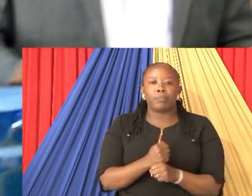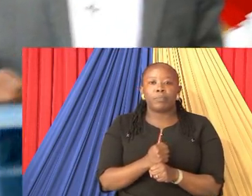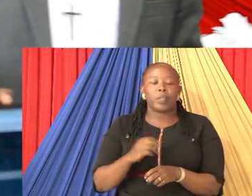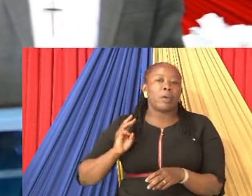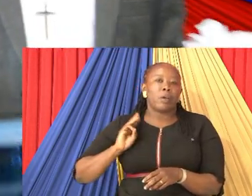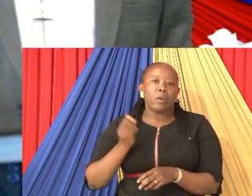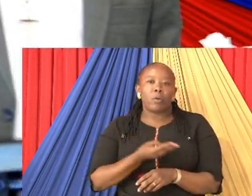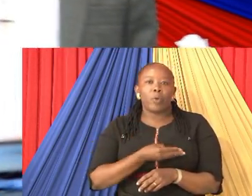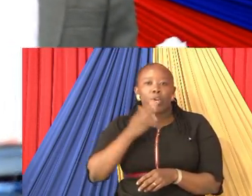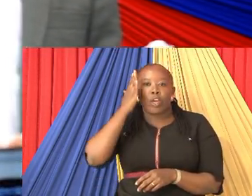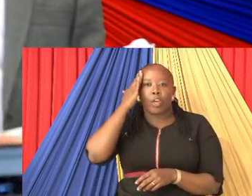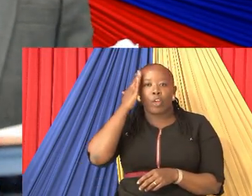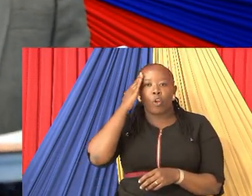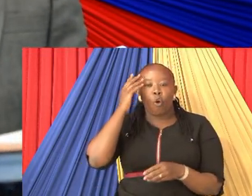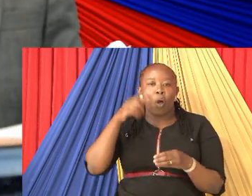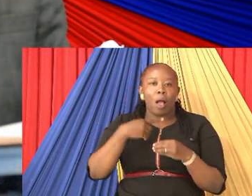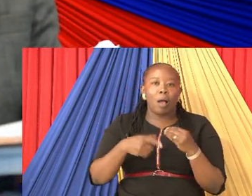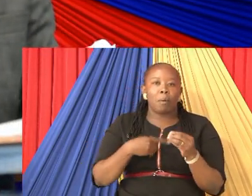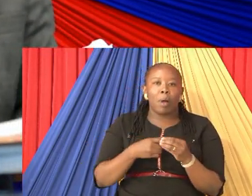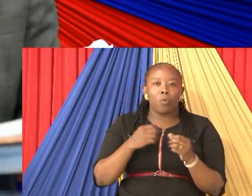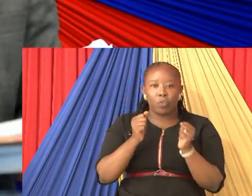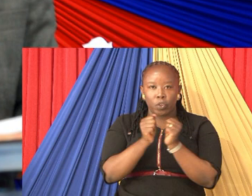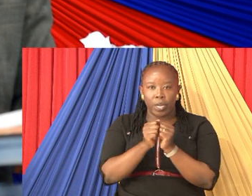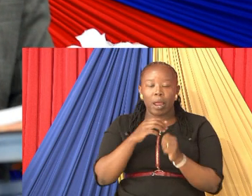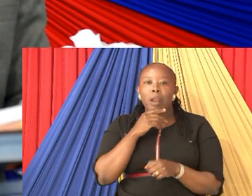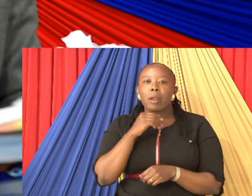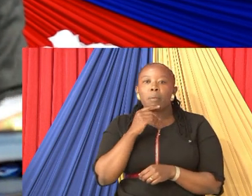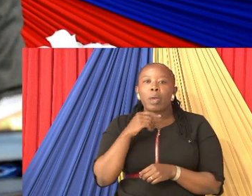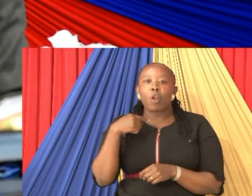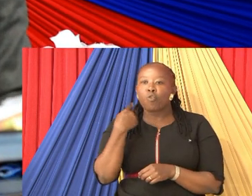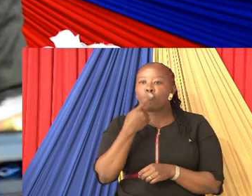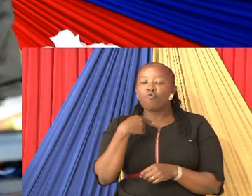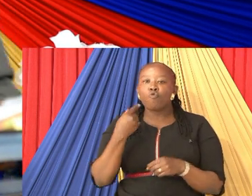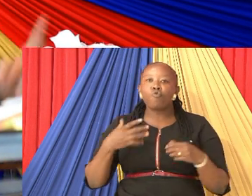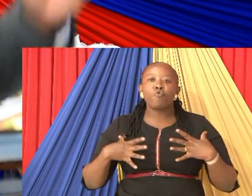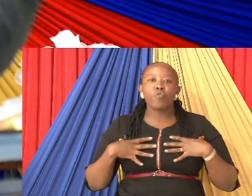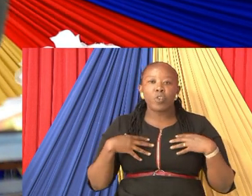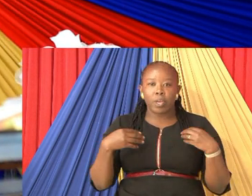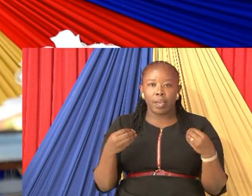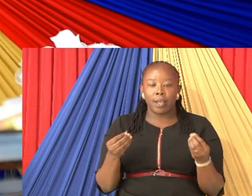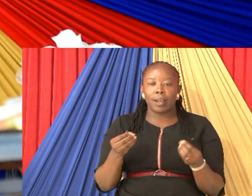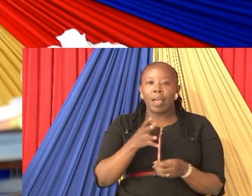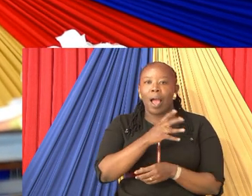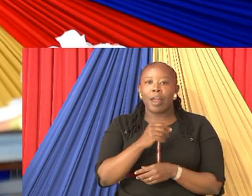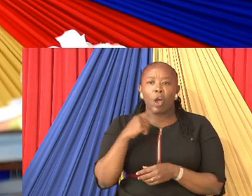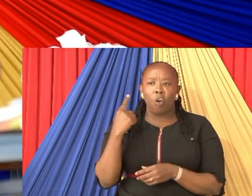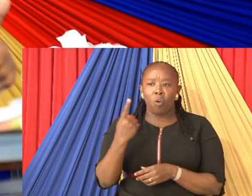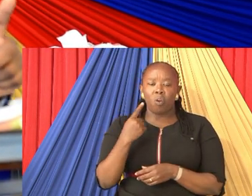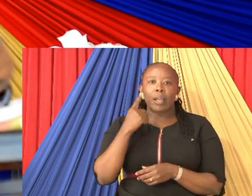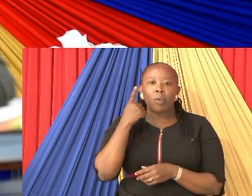waliponywa ukoma. Na walipoponywa ukoma, maandiko yanasema ni mmoja tu ambaye